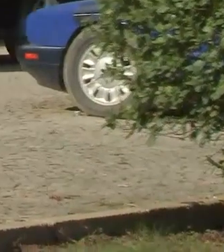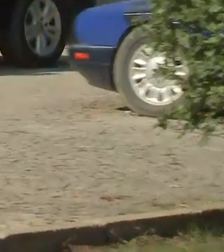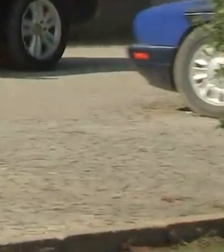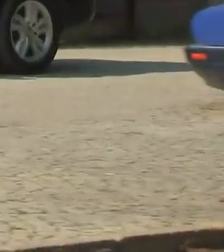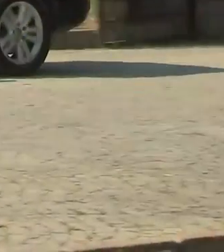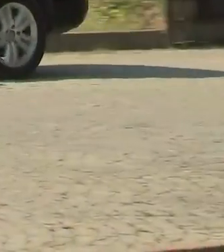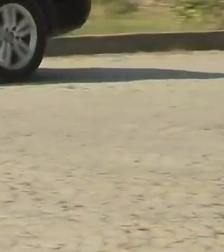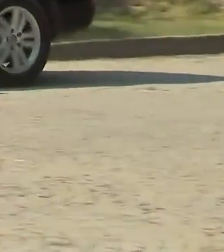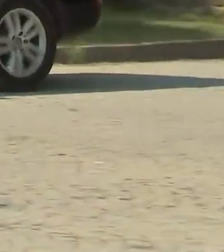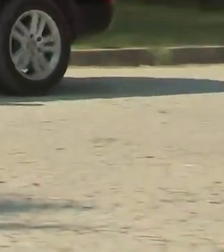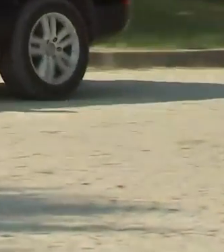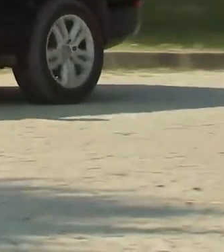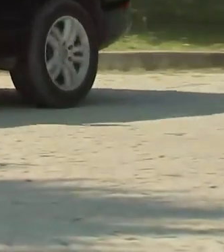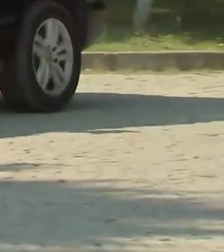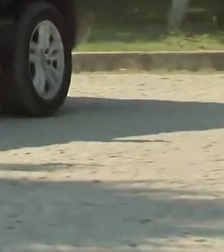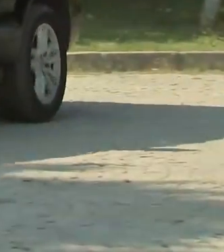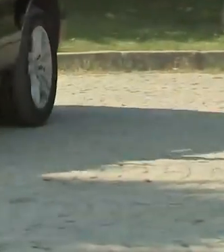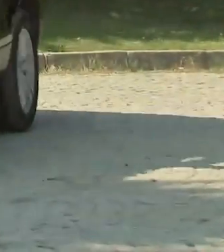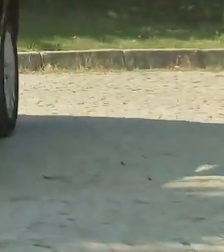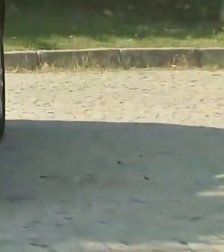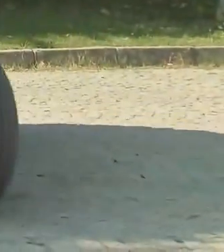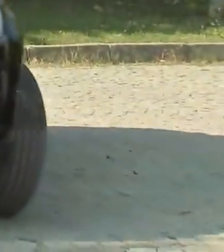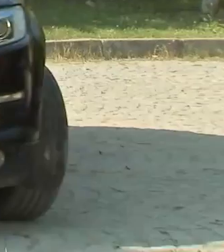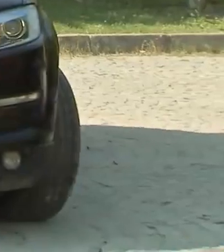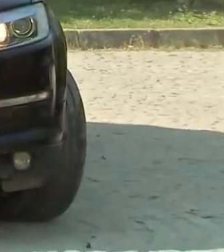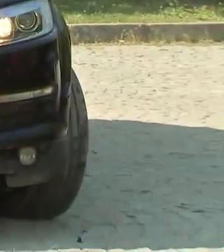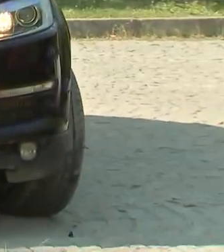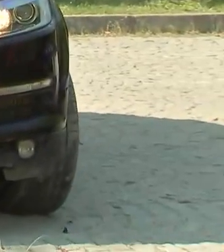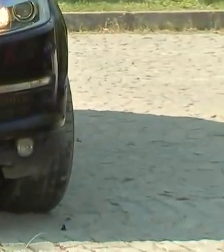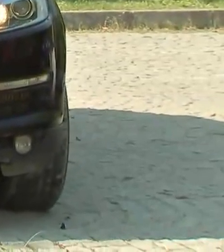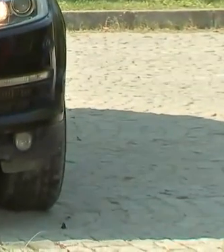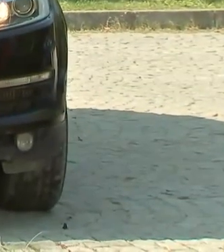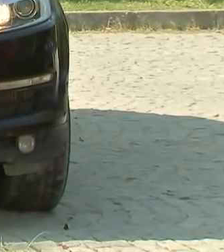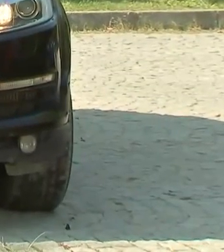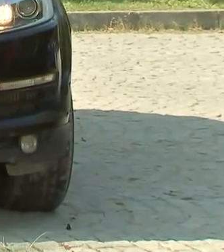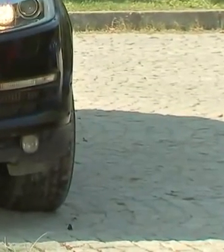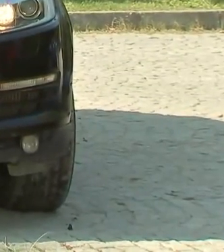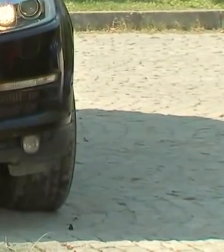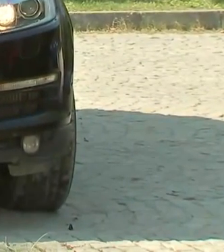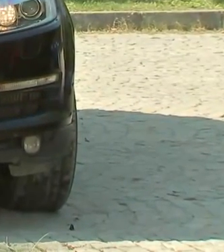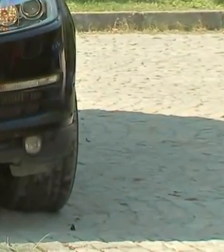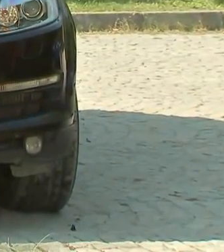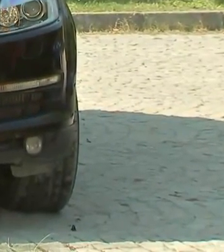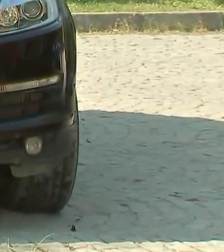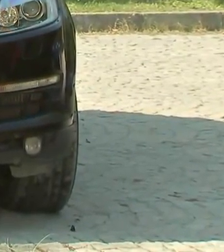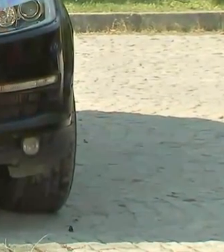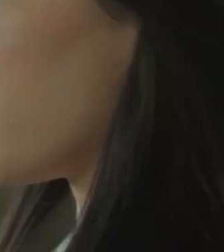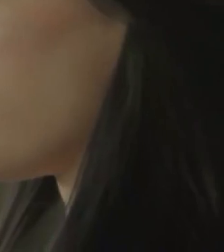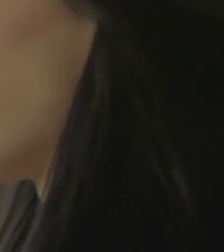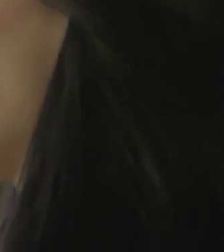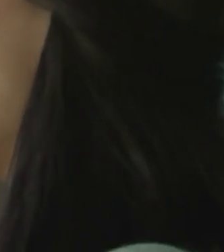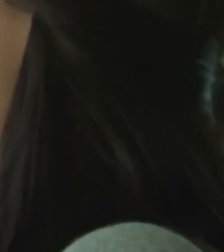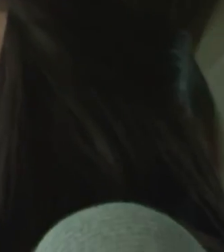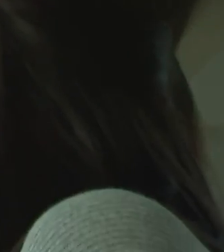bahçesine girdi. Burası aslında konaktan daha çok villa. Tek katlı, ikinci katı asma. Dış cephesi kırmızı tonlarda,